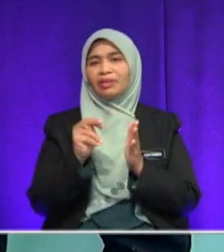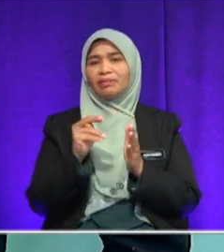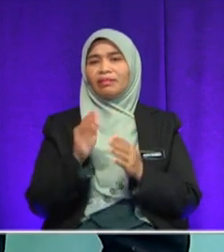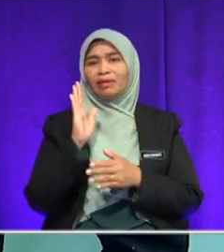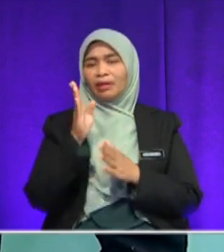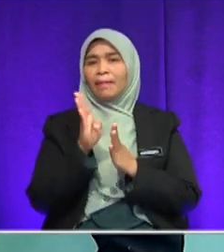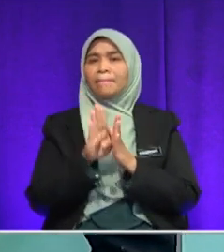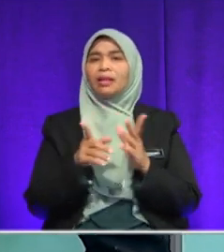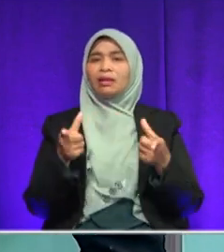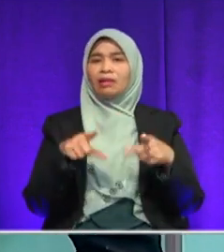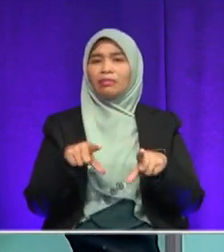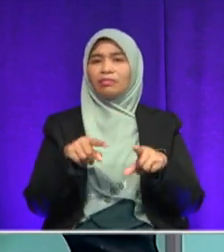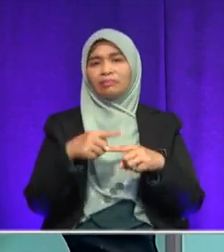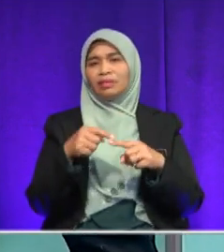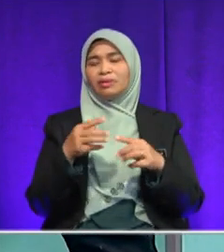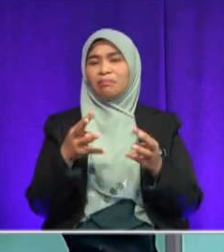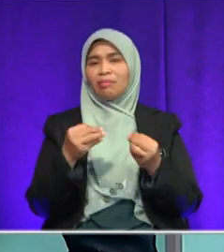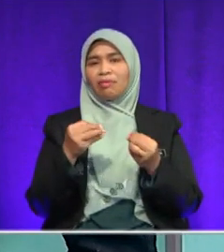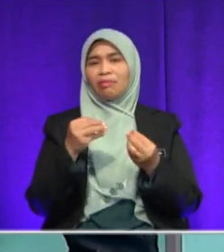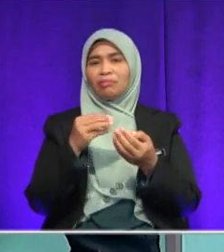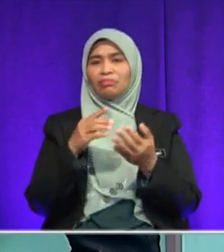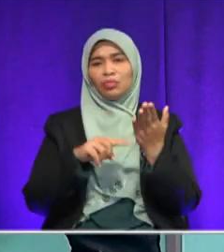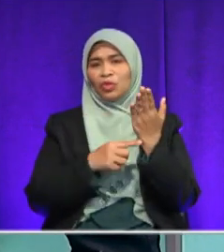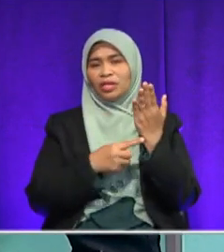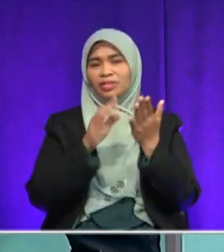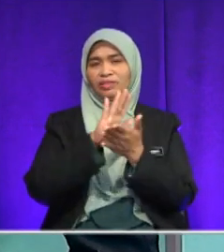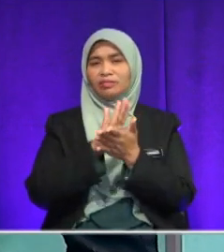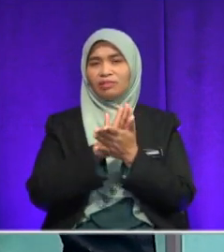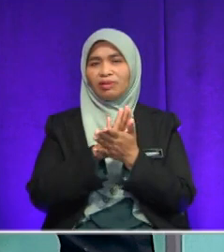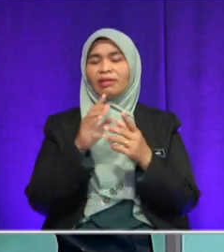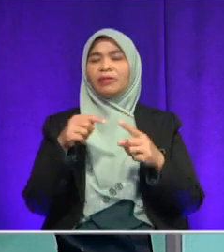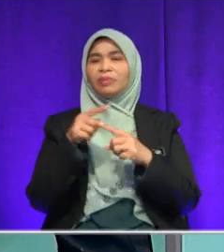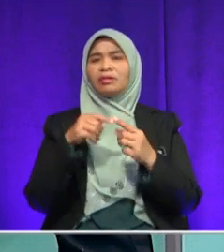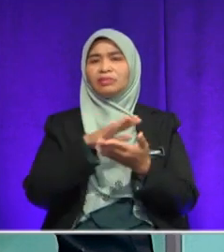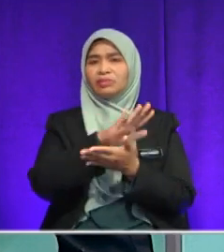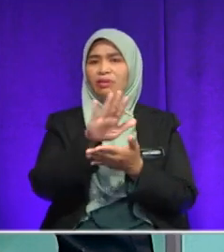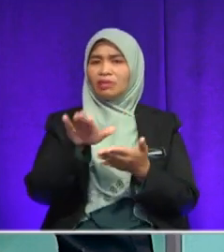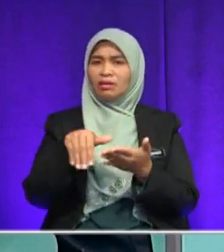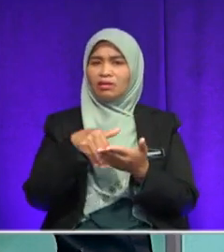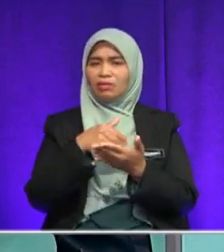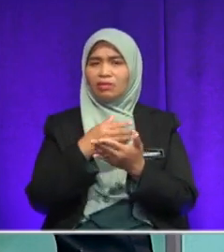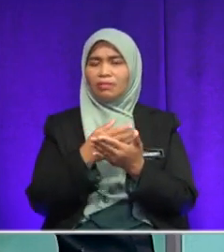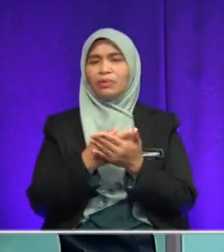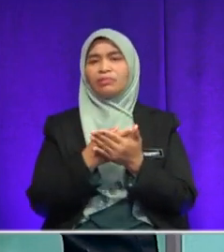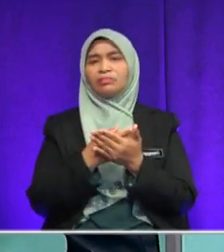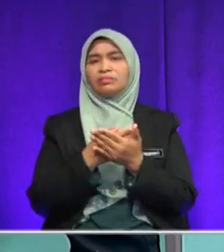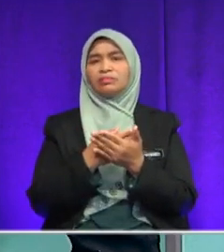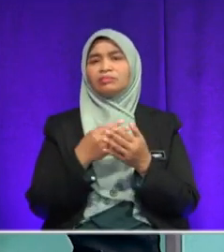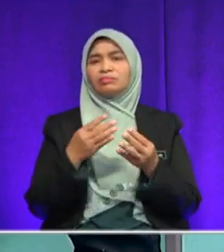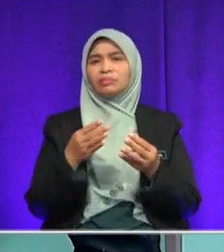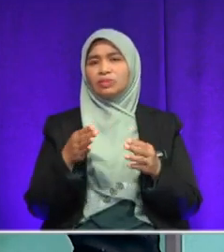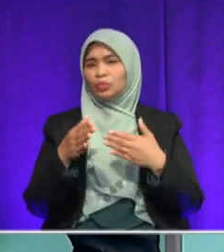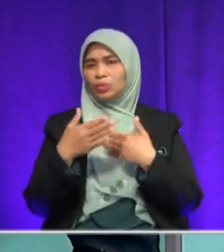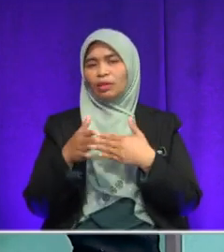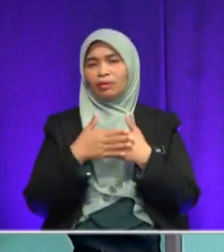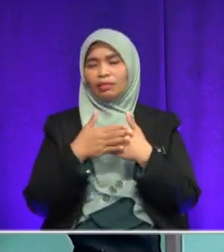persekolahan akan bermula. So biasanya apabila semua akan berebut-rebut nak beli baju